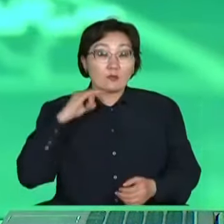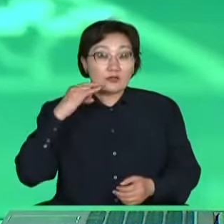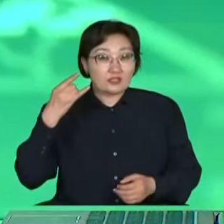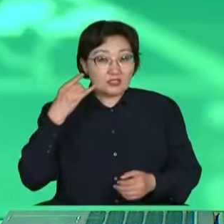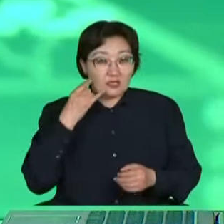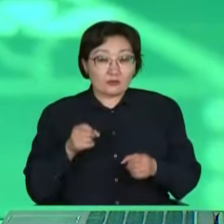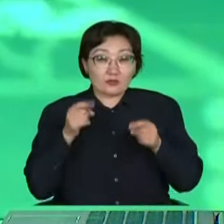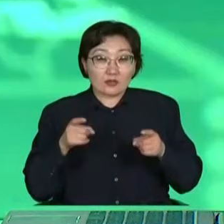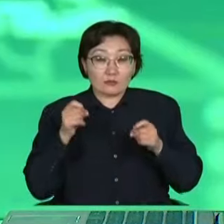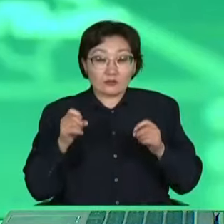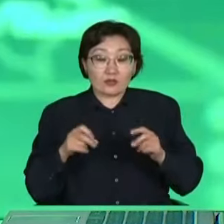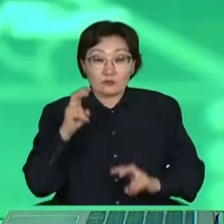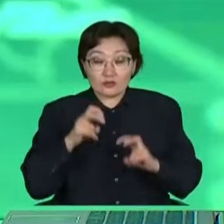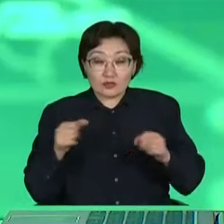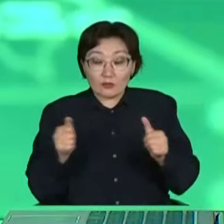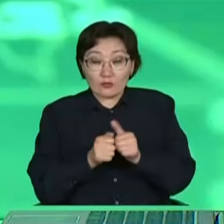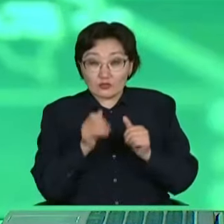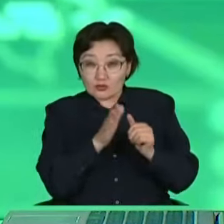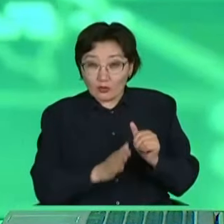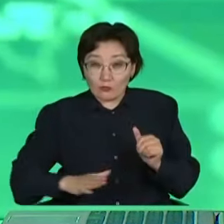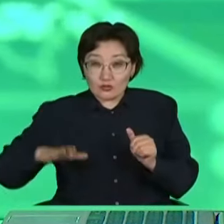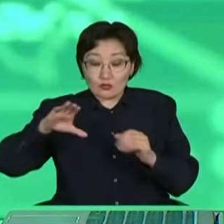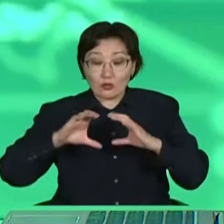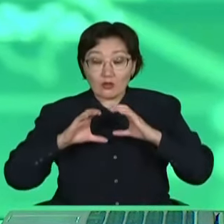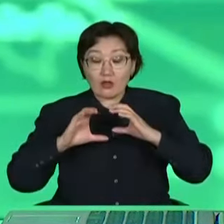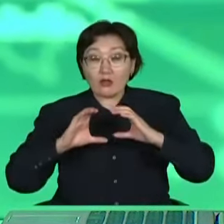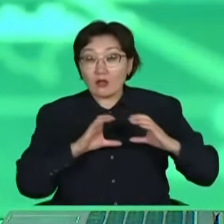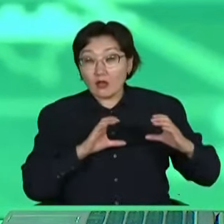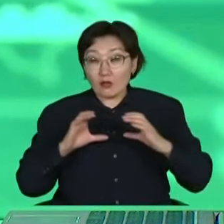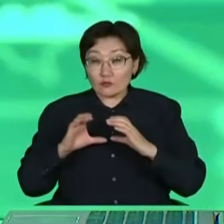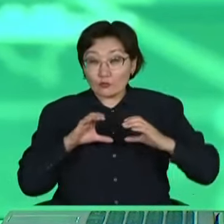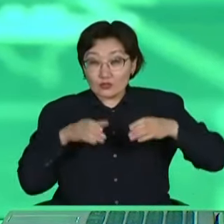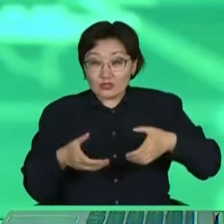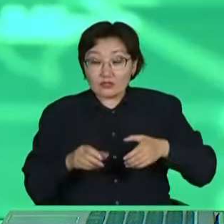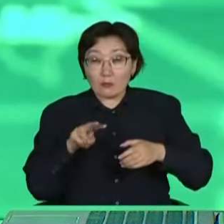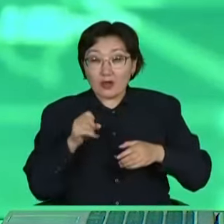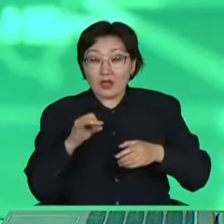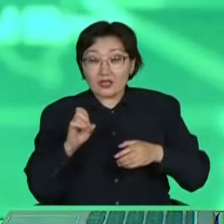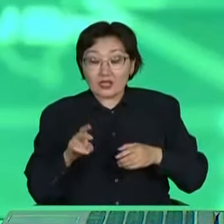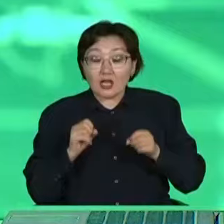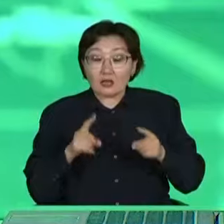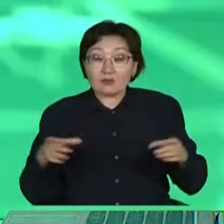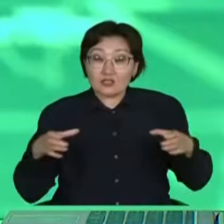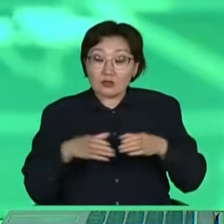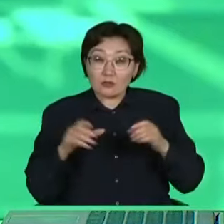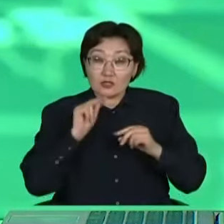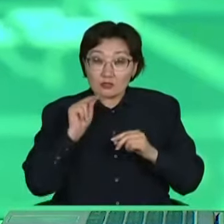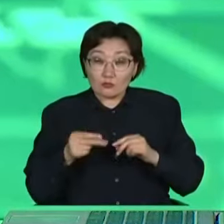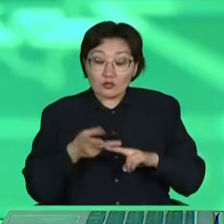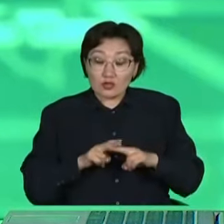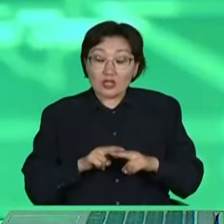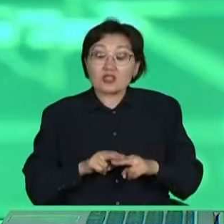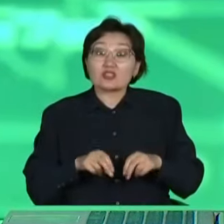Павлодардағы кеніш шахтасы маңындағы ойыққа автобустың құлап кетуіне Майқайың алтын компаниясы кінәлі. Мұндай шешімді